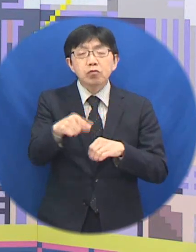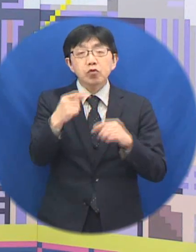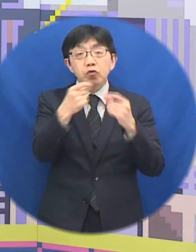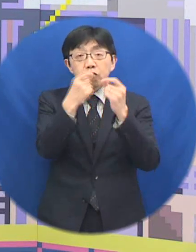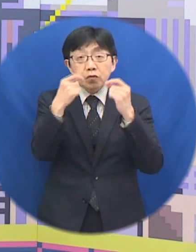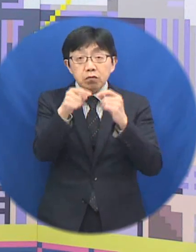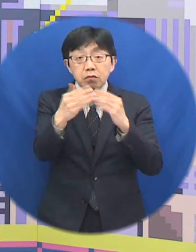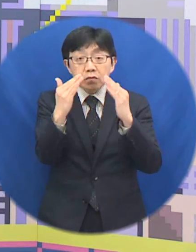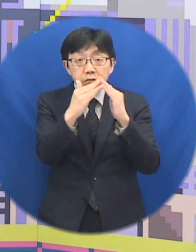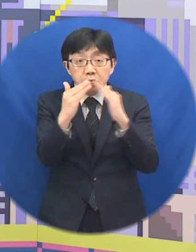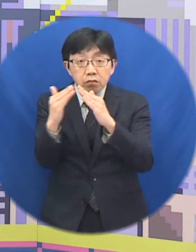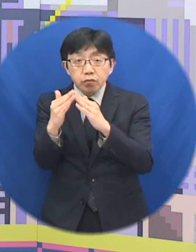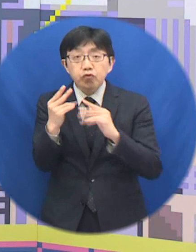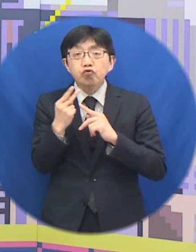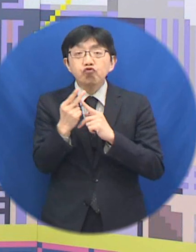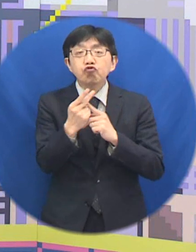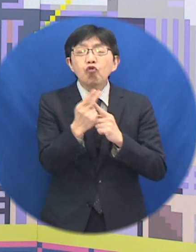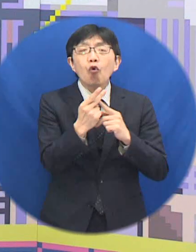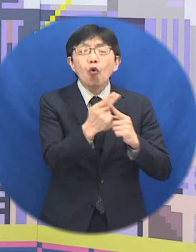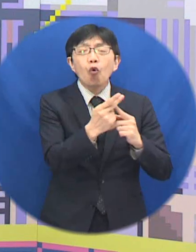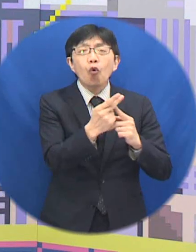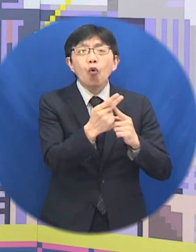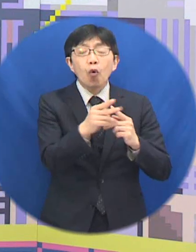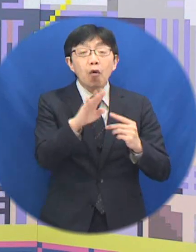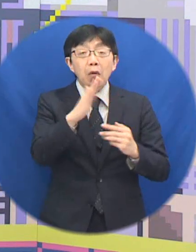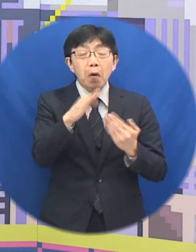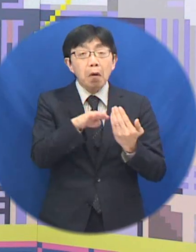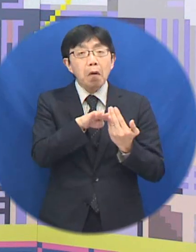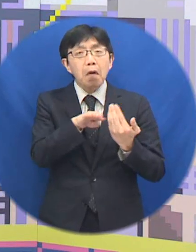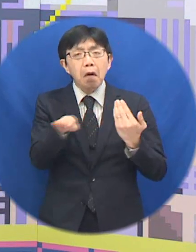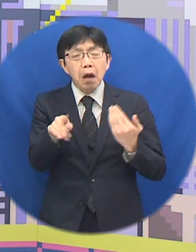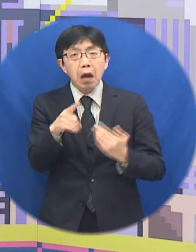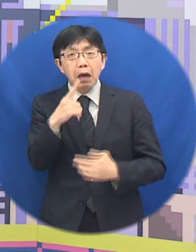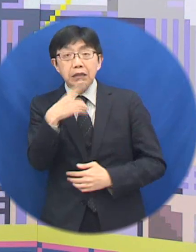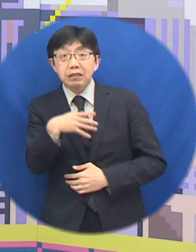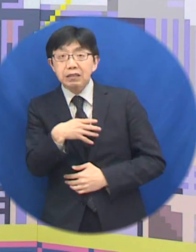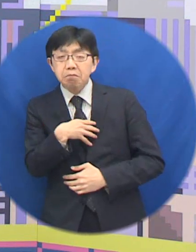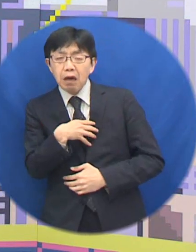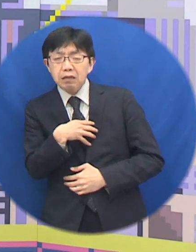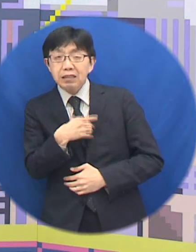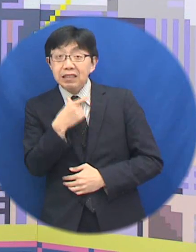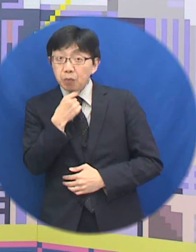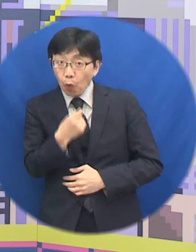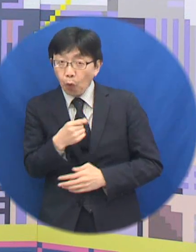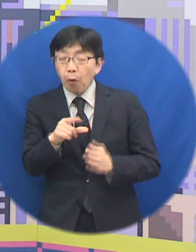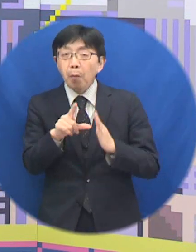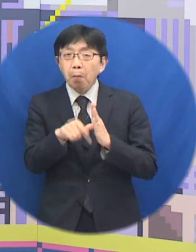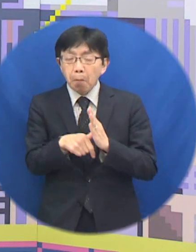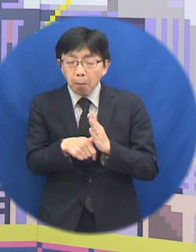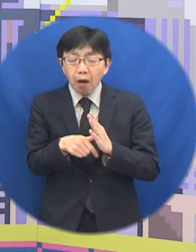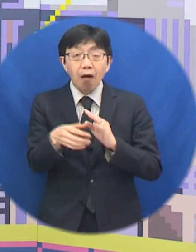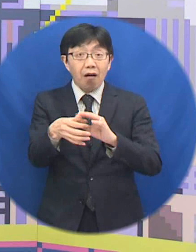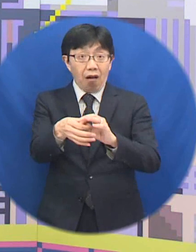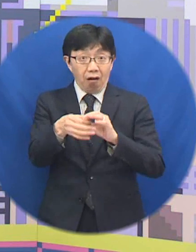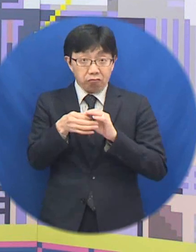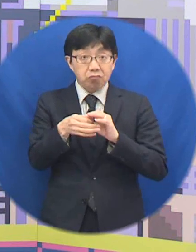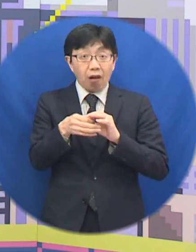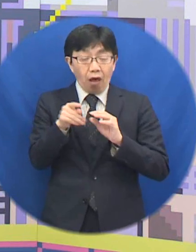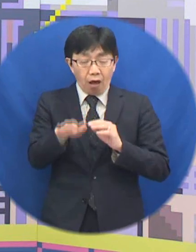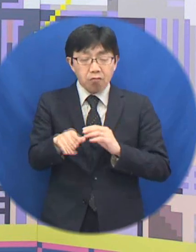区から郵送でご案内をお送りしますけれども、それ以外の方はですね、希望される方は区にご連絡をいただければご案内をお送りいた